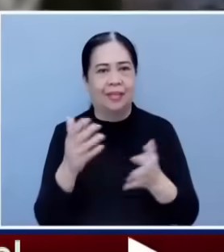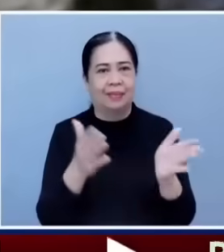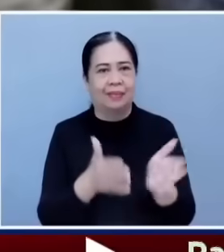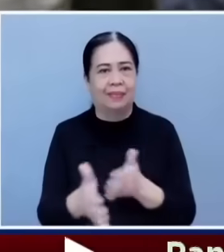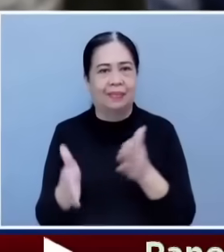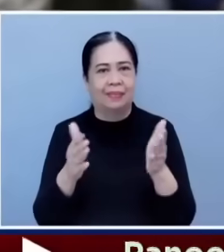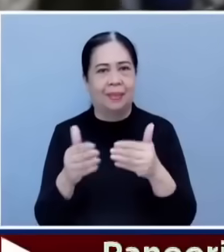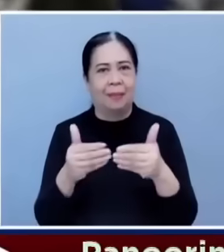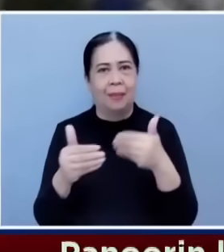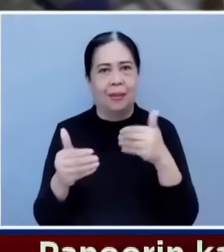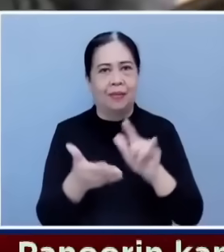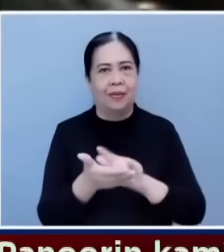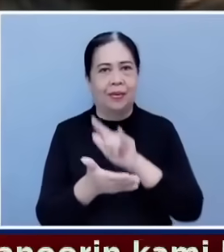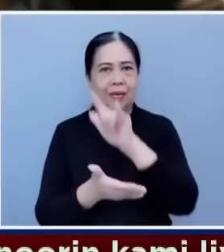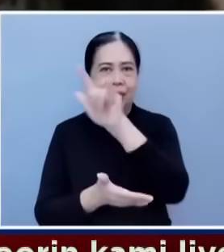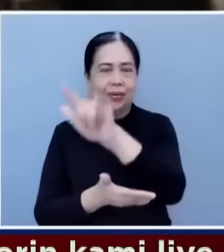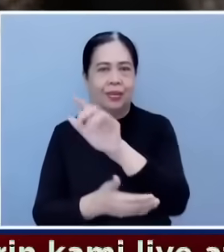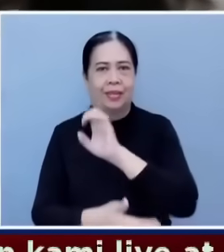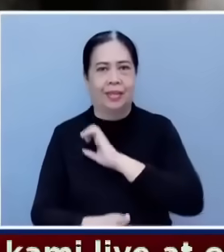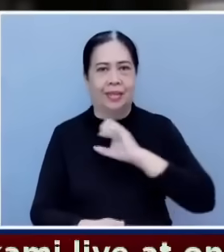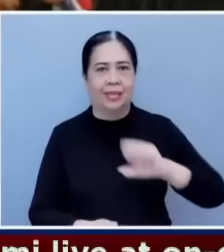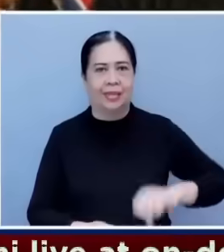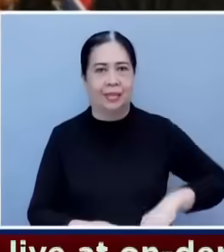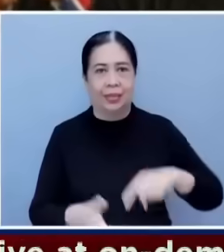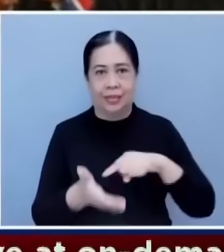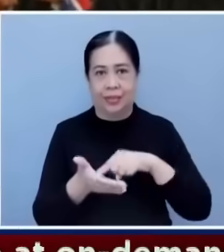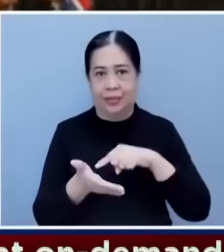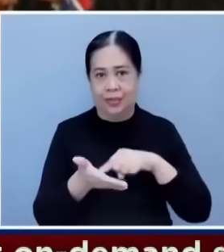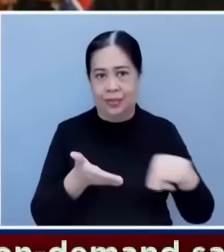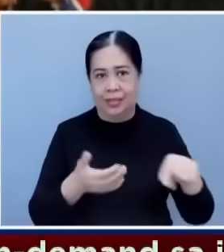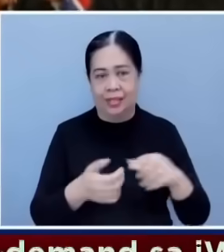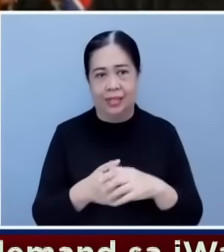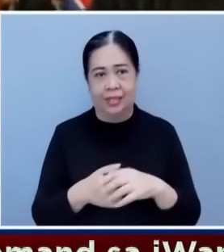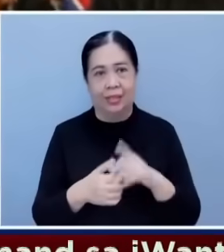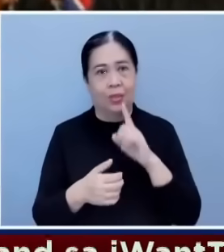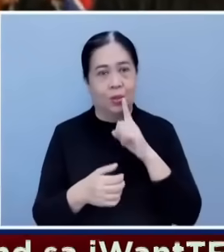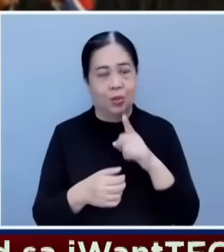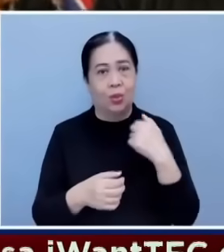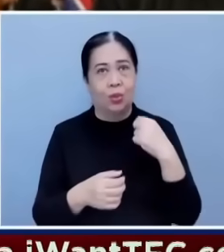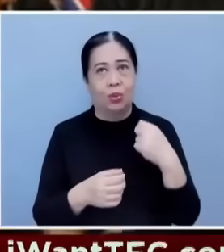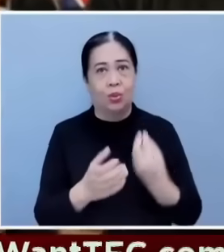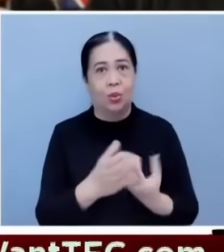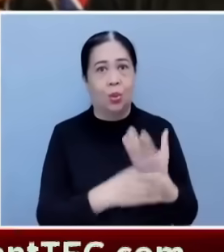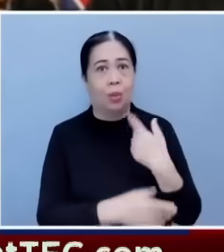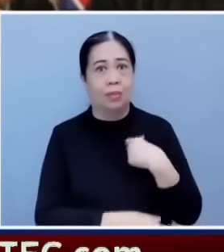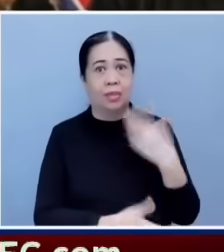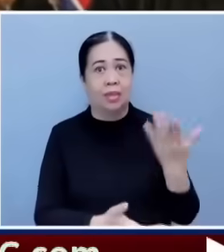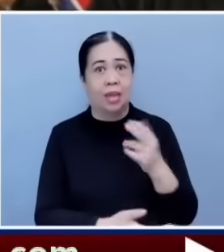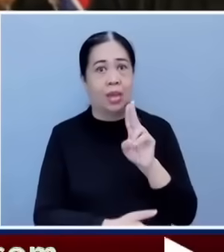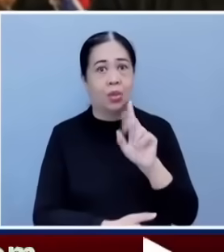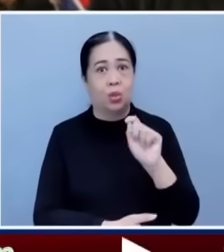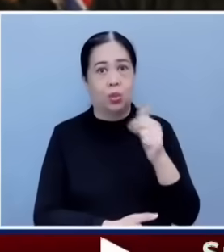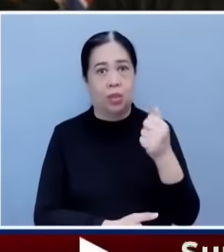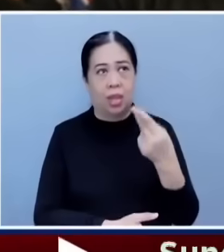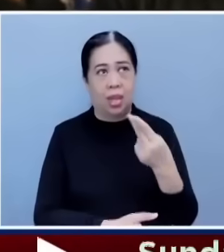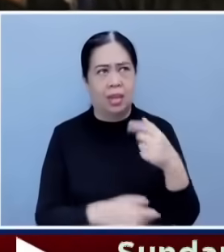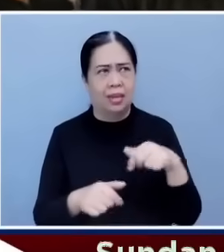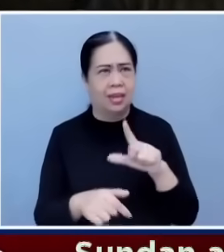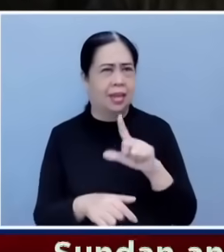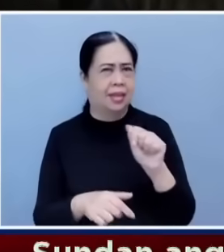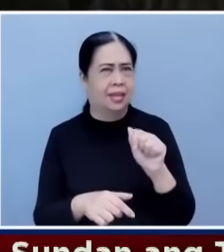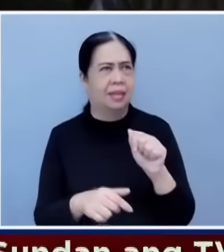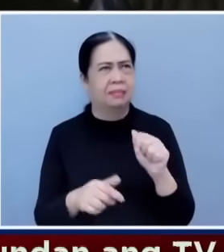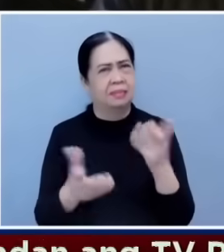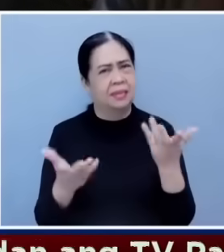bago siya lumipad sa El Salvador ngayong linggo. I did grow up in Utah, so being here in LA isn't any